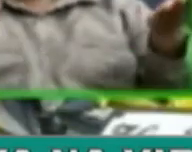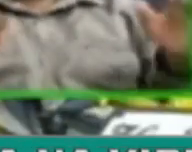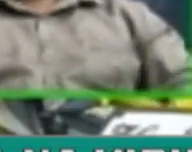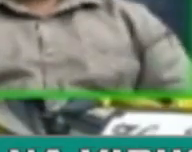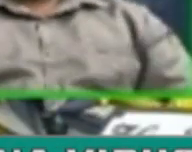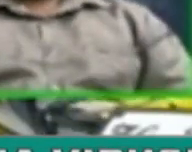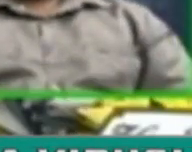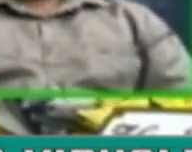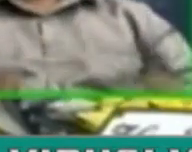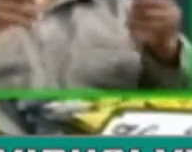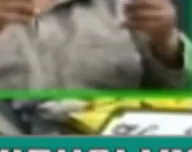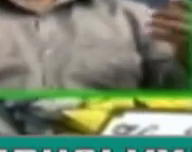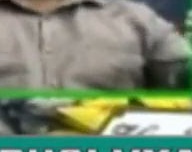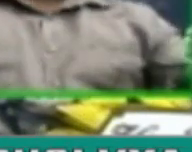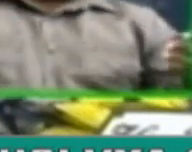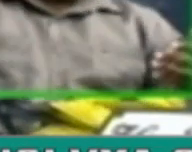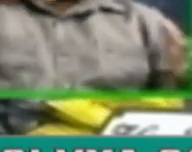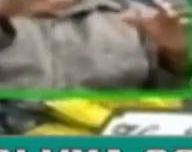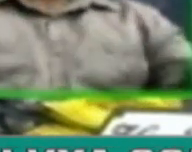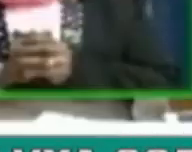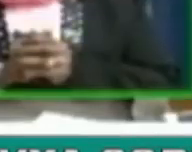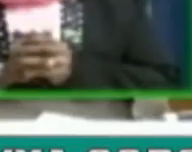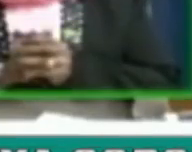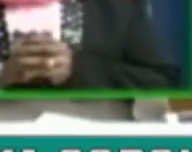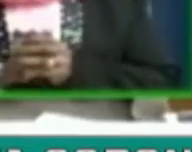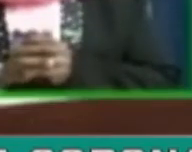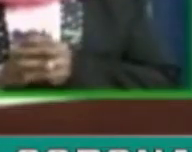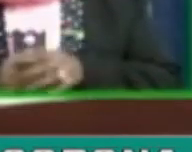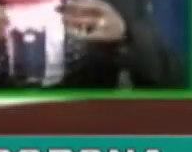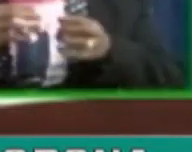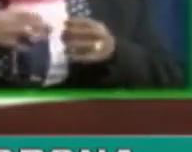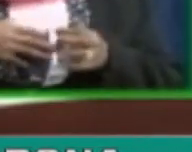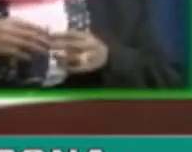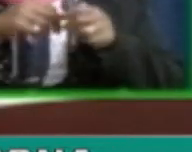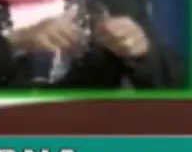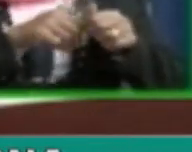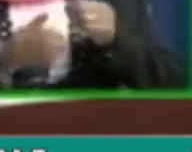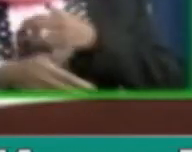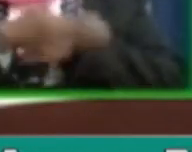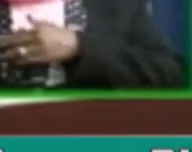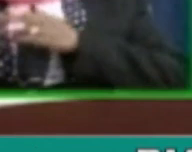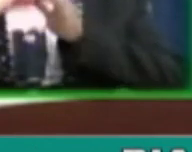kubwa za mafuta na kufunga gati na kupakua mafuta. Spika, kamati yangu inategemea serikali kuu